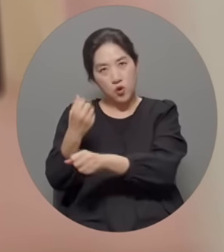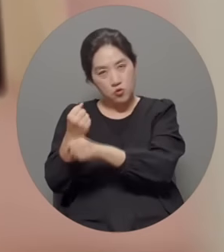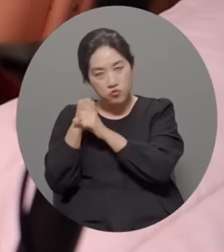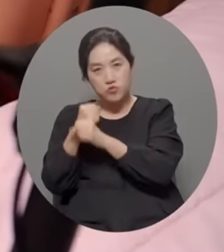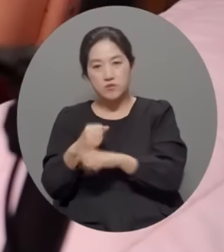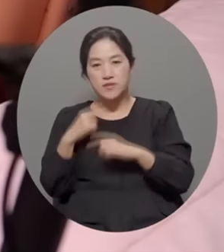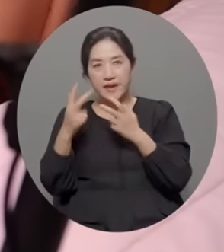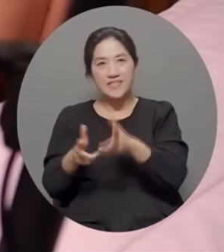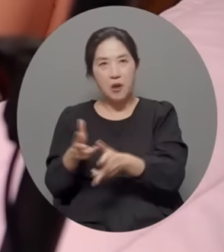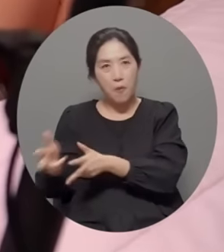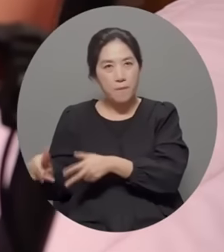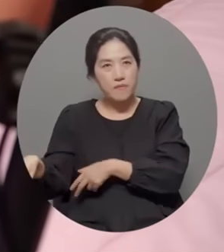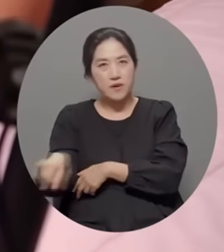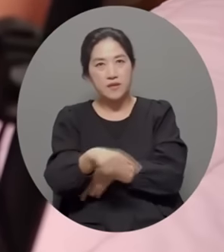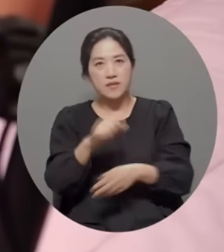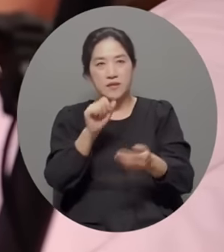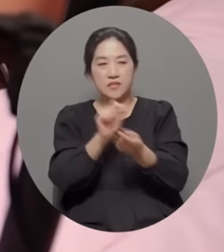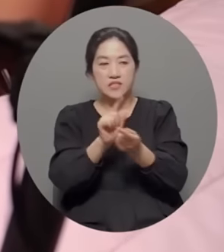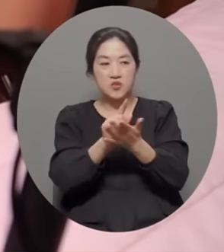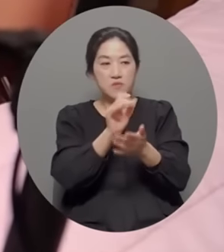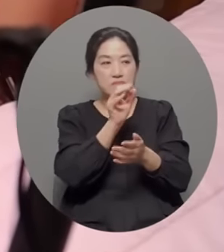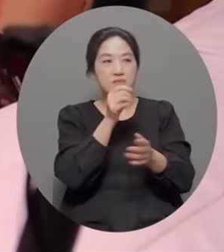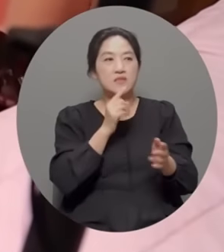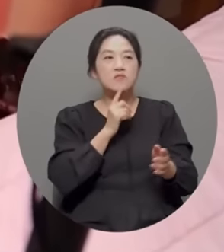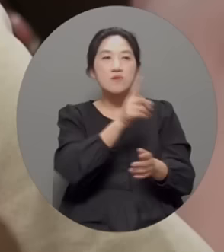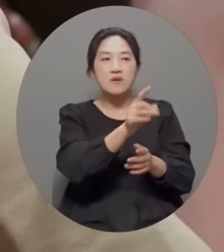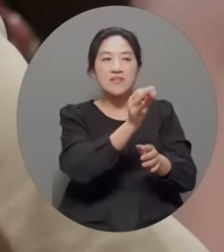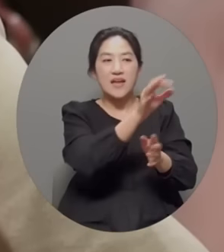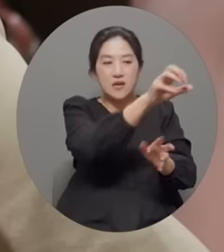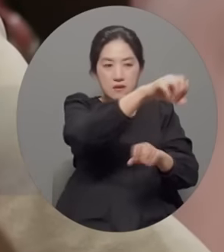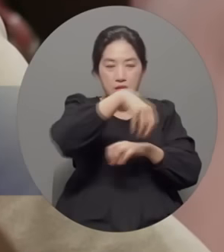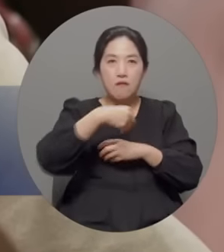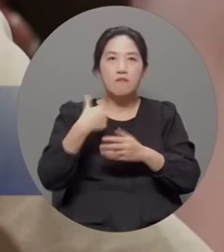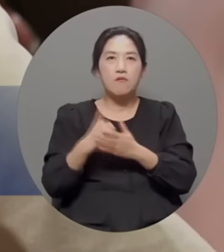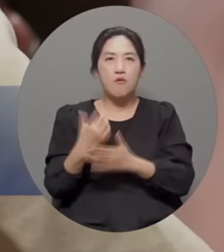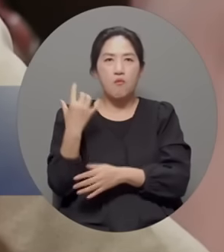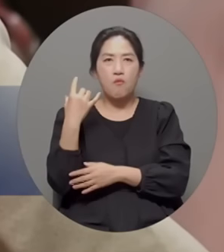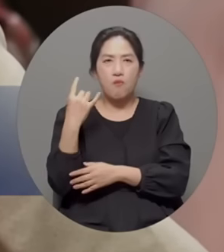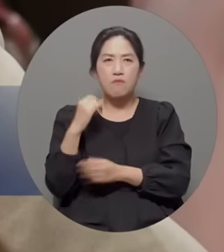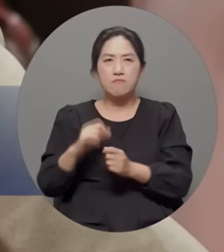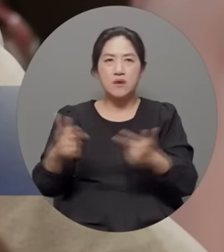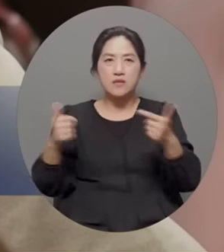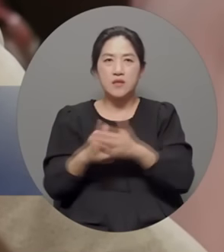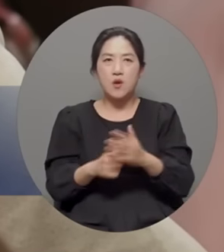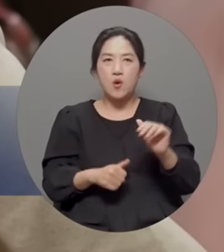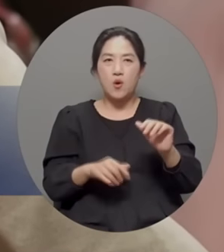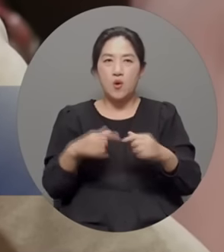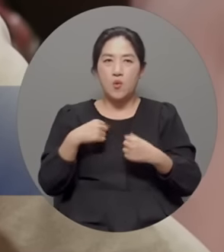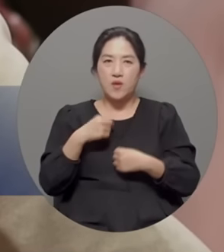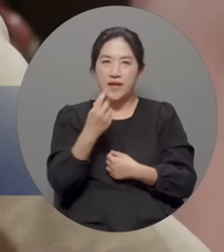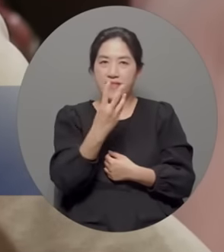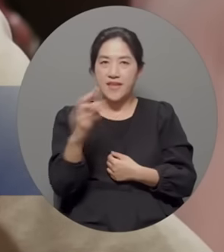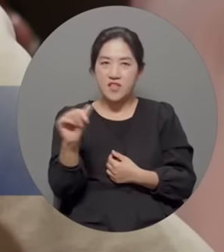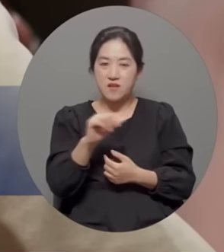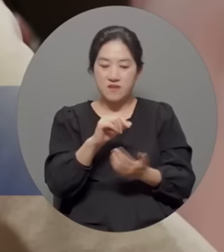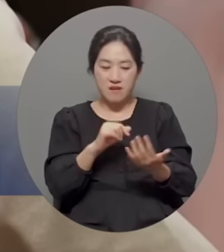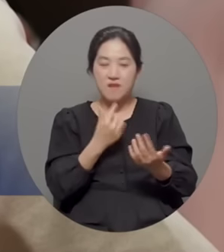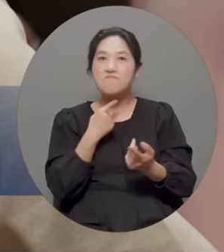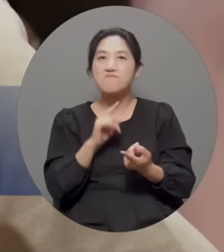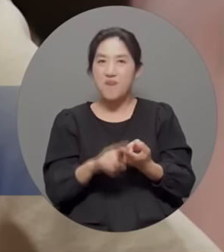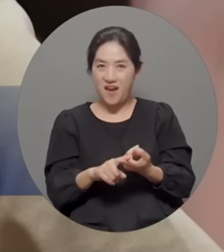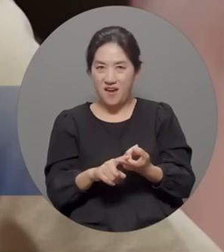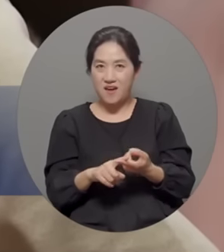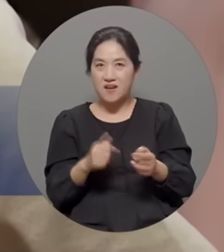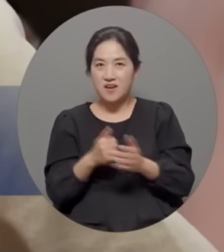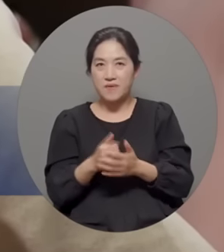자영업 현장에서도 직구는 일상이 됐습니다. 옷은 한 4-5개 건졌다 하면은 저는 이제